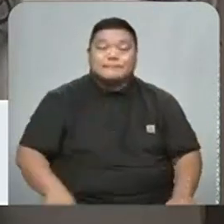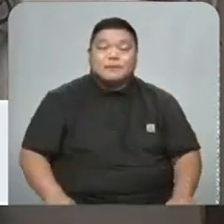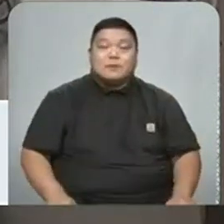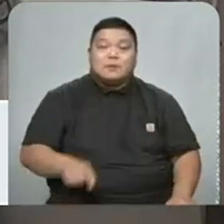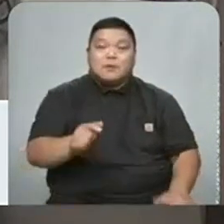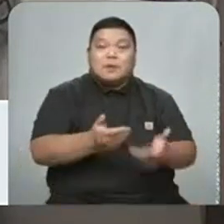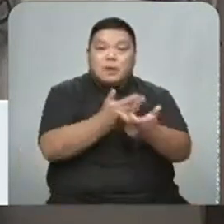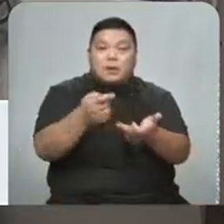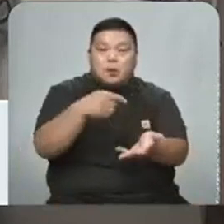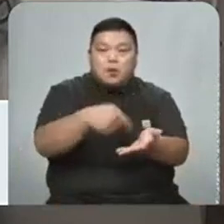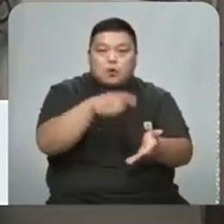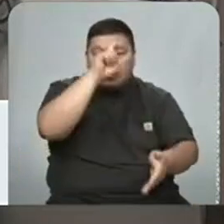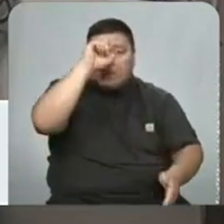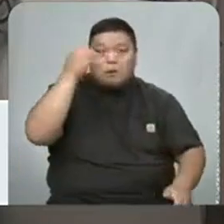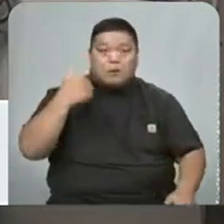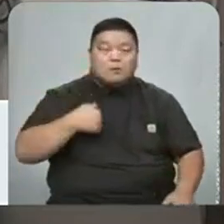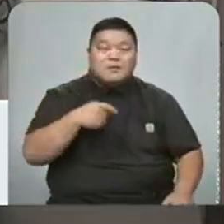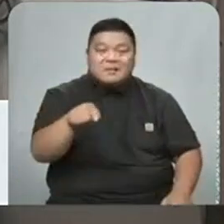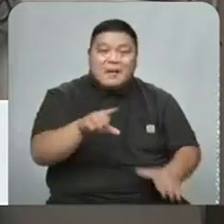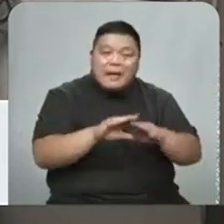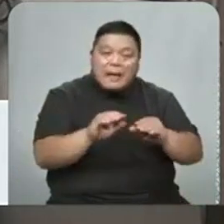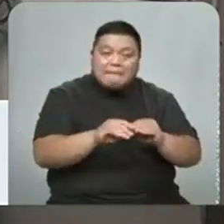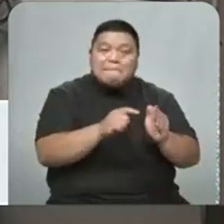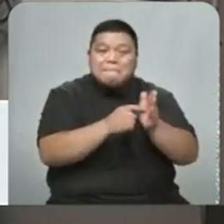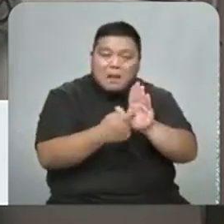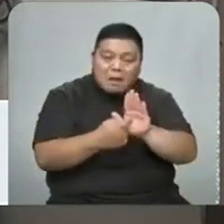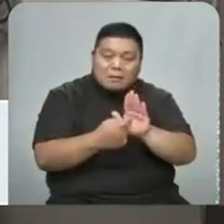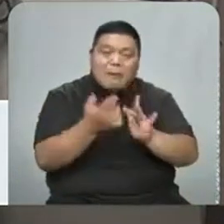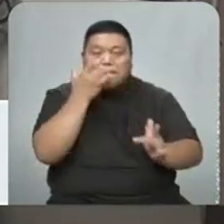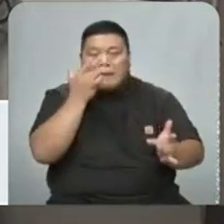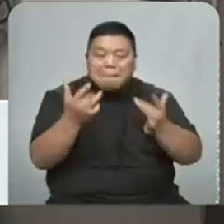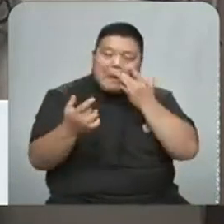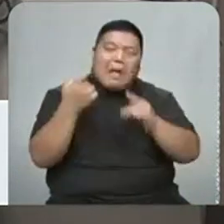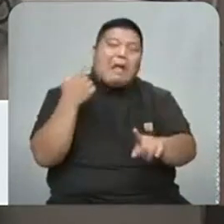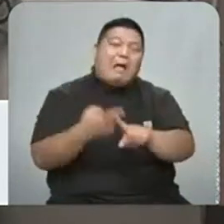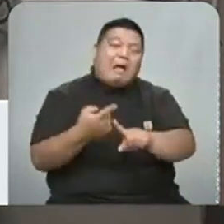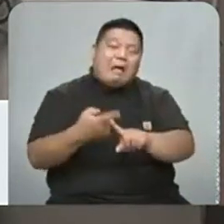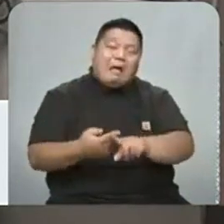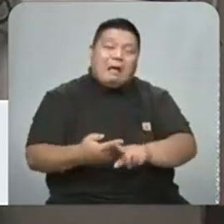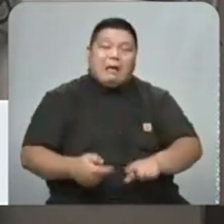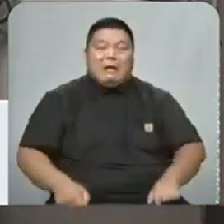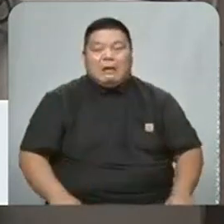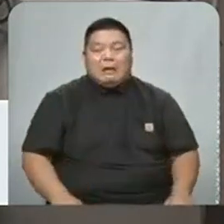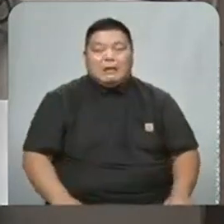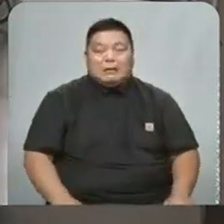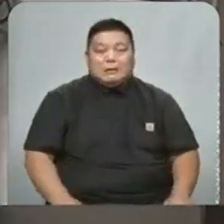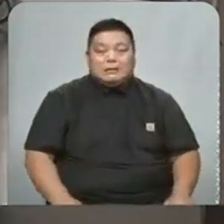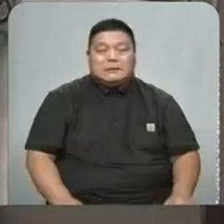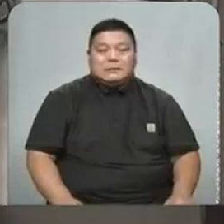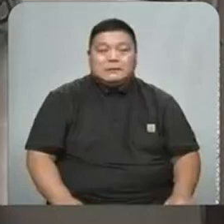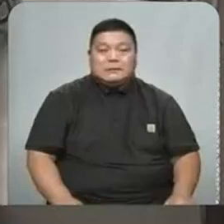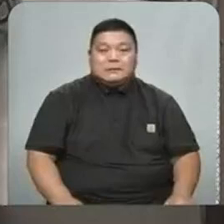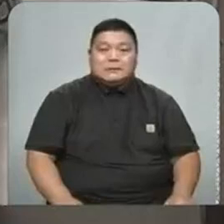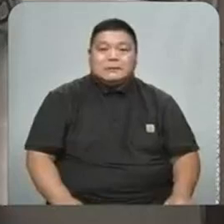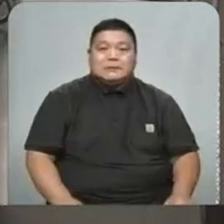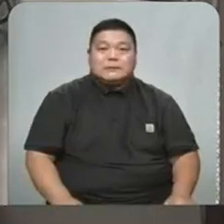따라 강원도 교육청이 방지 대책을 내놨지만 허술한 부분이 많아 실효성 논란이 커지고 있습니다. 김영준